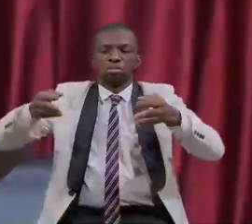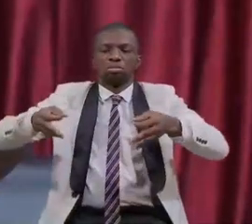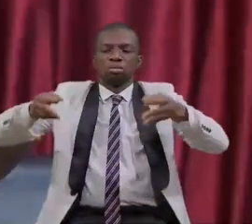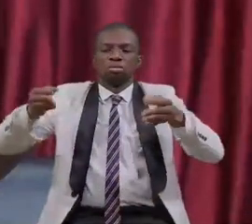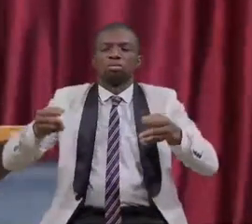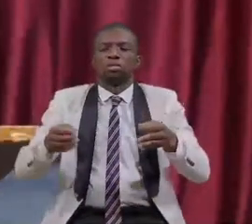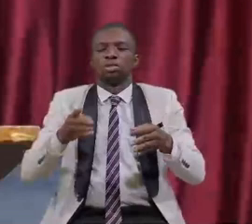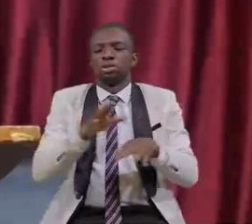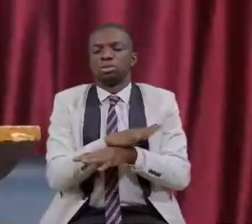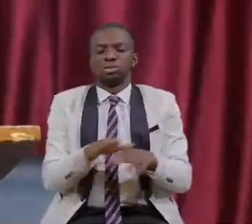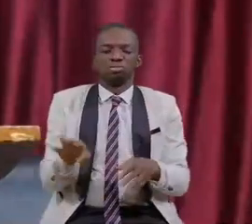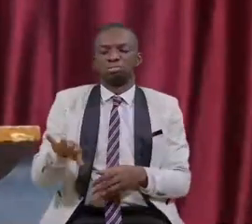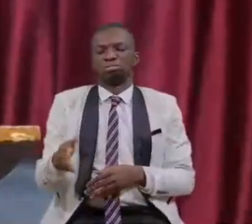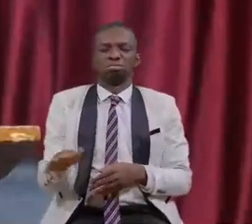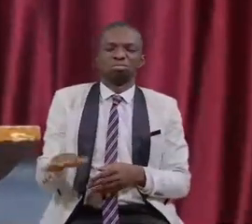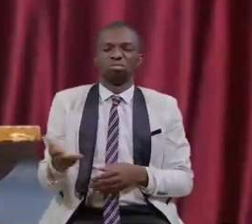hésiter.